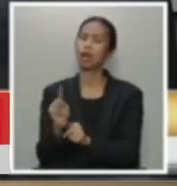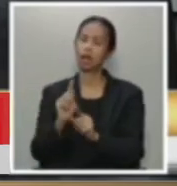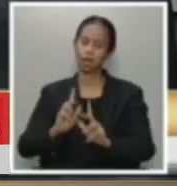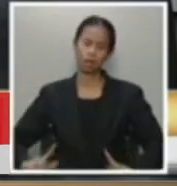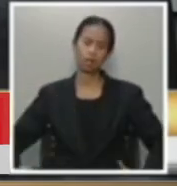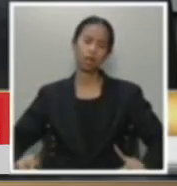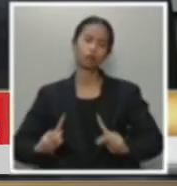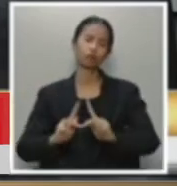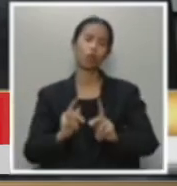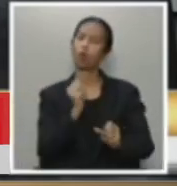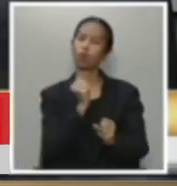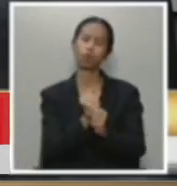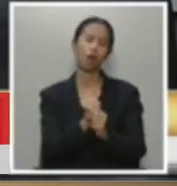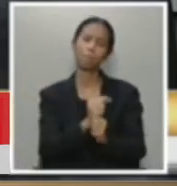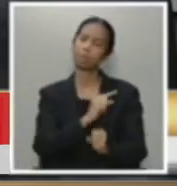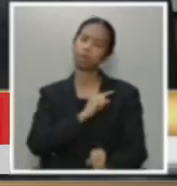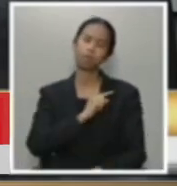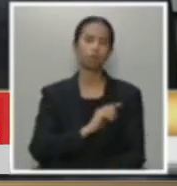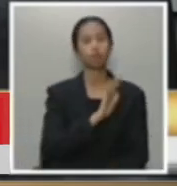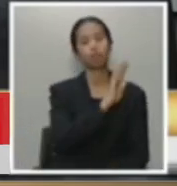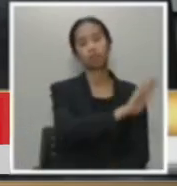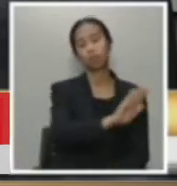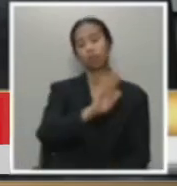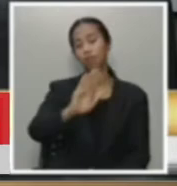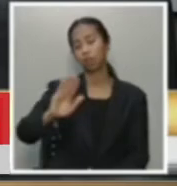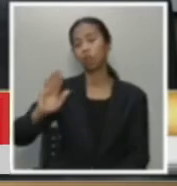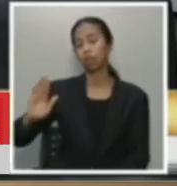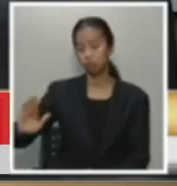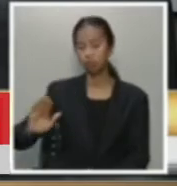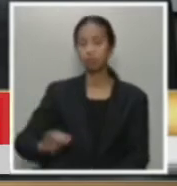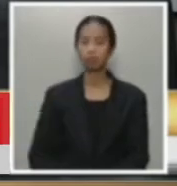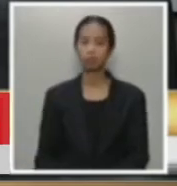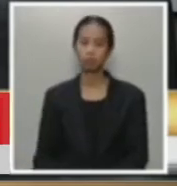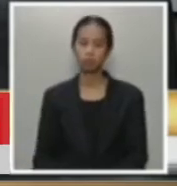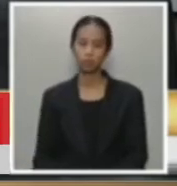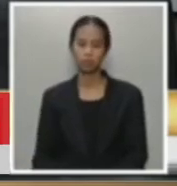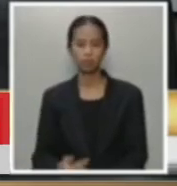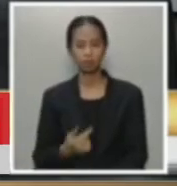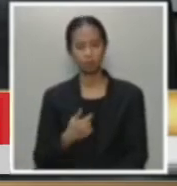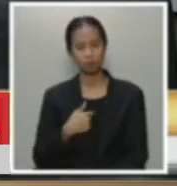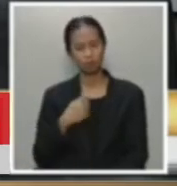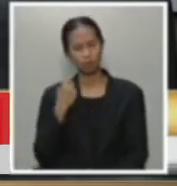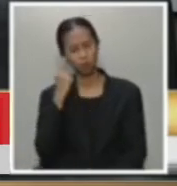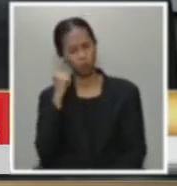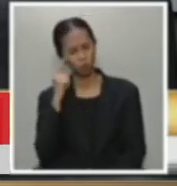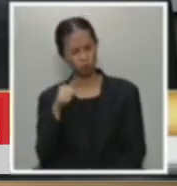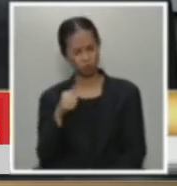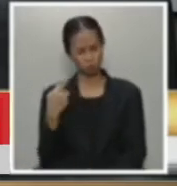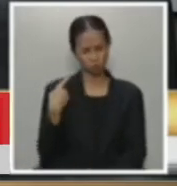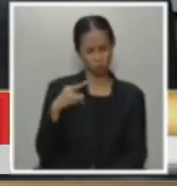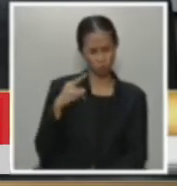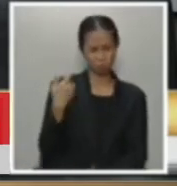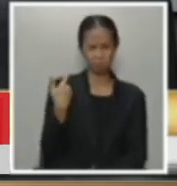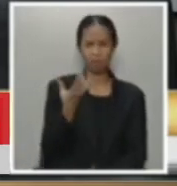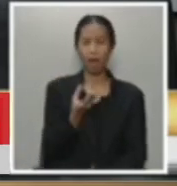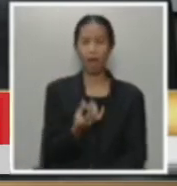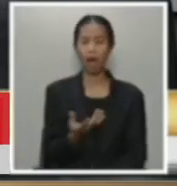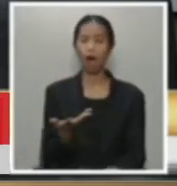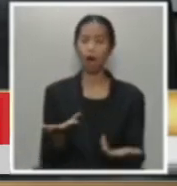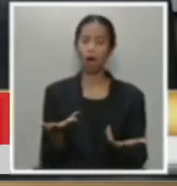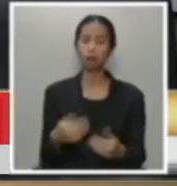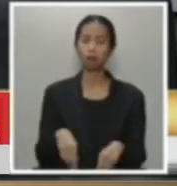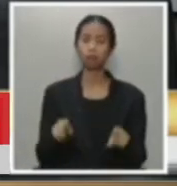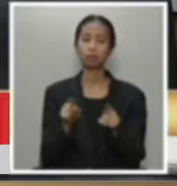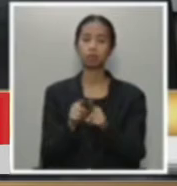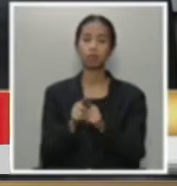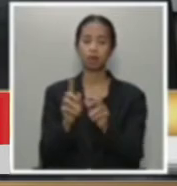างๆซึ่งผมเองก็นึกว่าเอ๊ะมันไม่รู้จะมีแล้วก็ได้อะไรบ้างเนี่ยมันก็เหมือนคณะกรรม